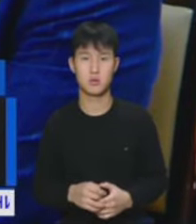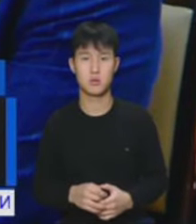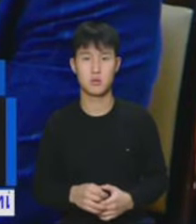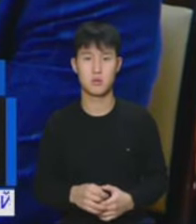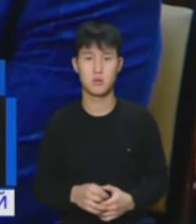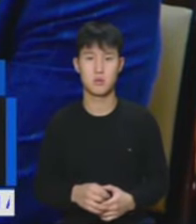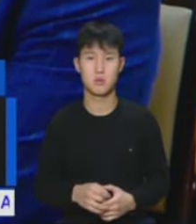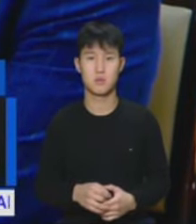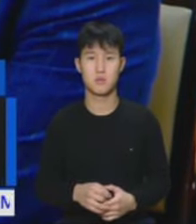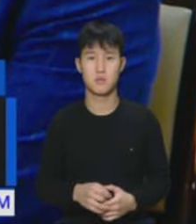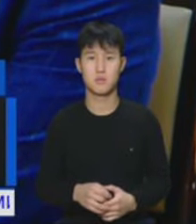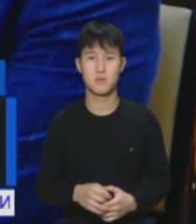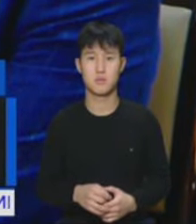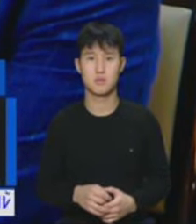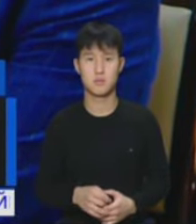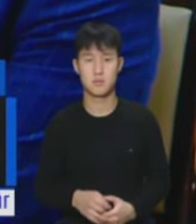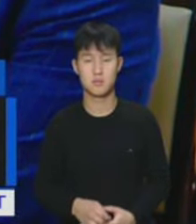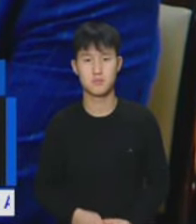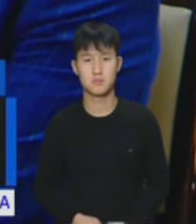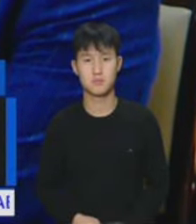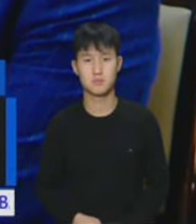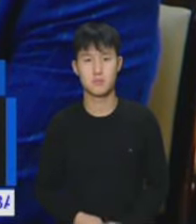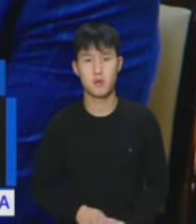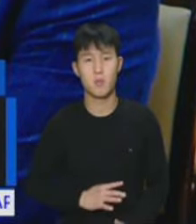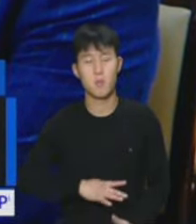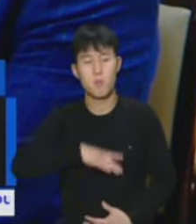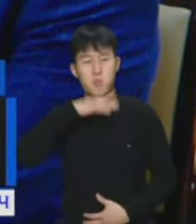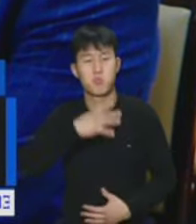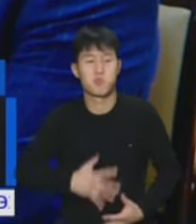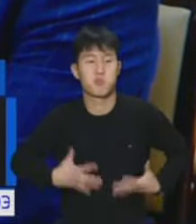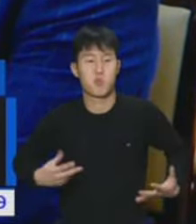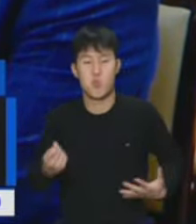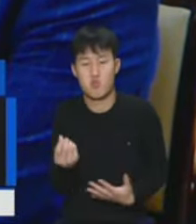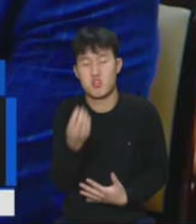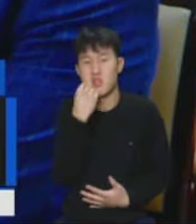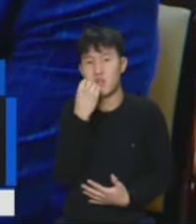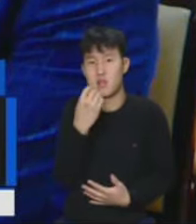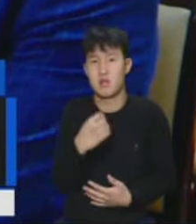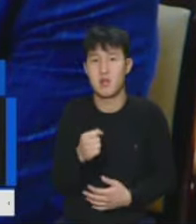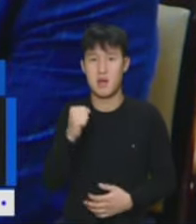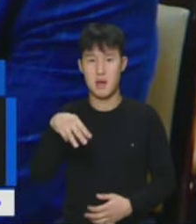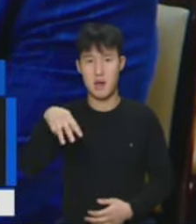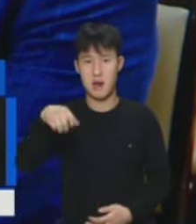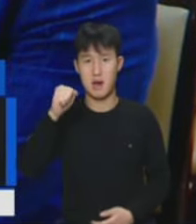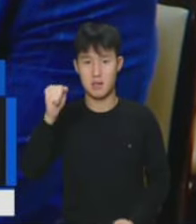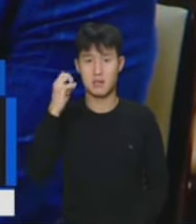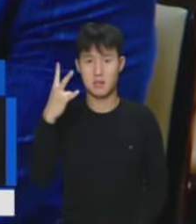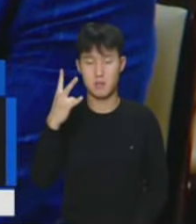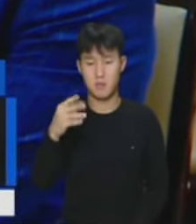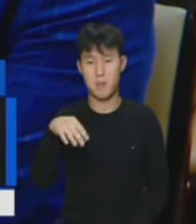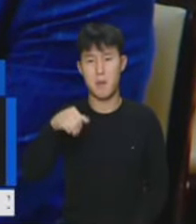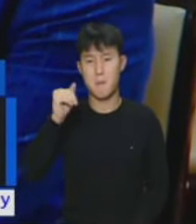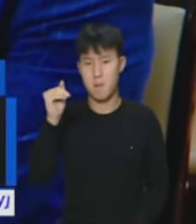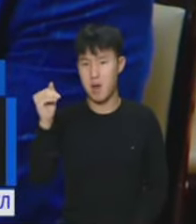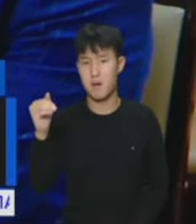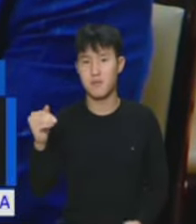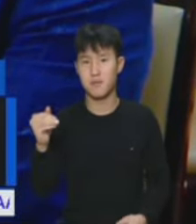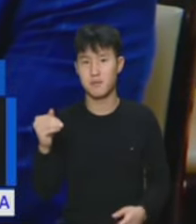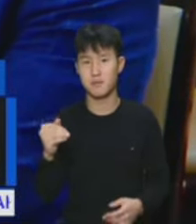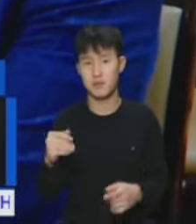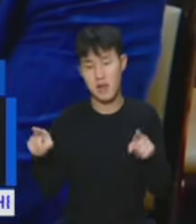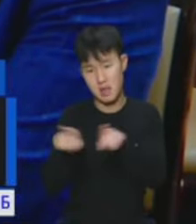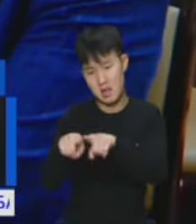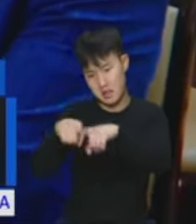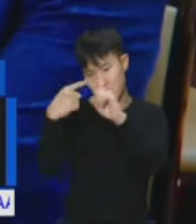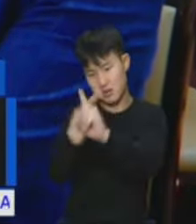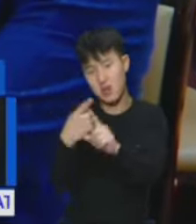Хотоотлоо одоо пендитлээ таргалсан энэ аимшигтай ардын нам бол мафийн тэг мафийн гимтргийн